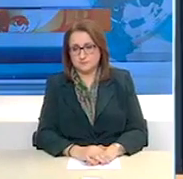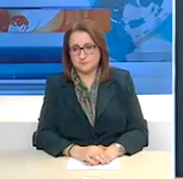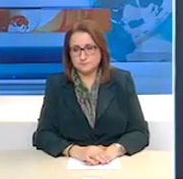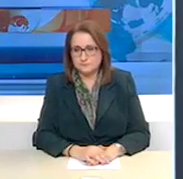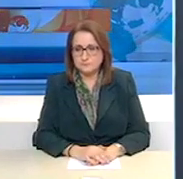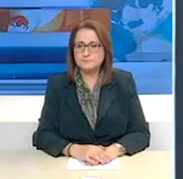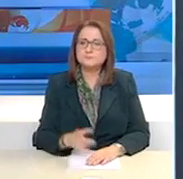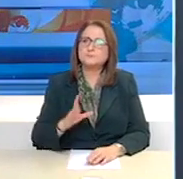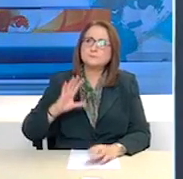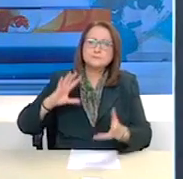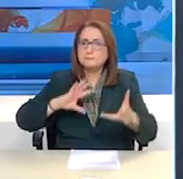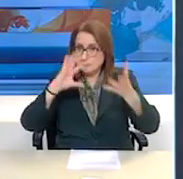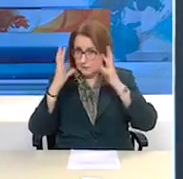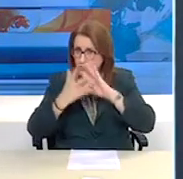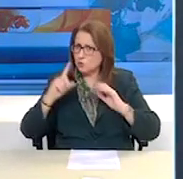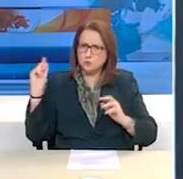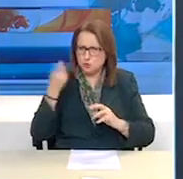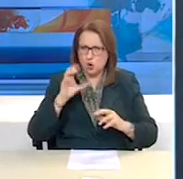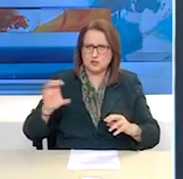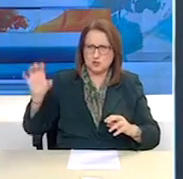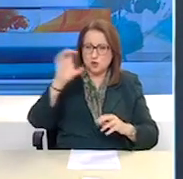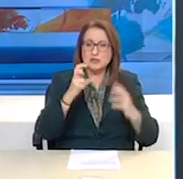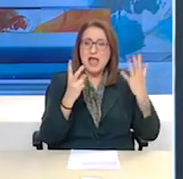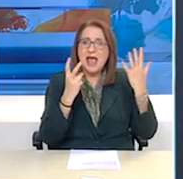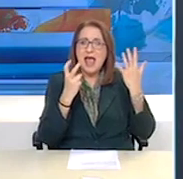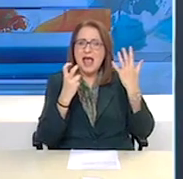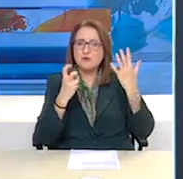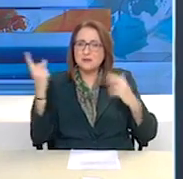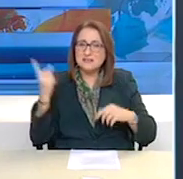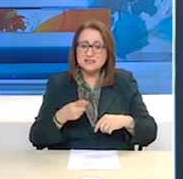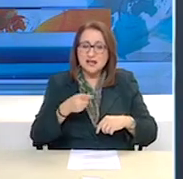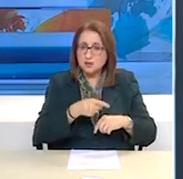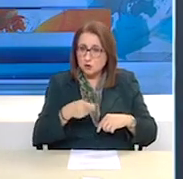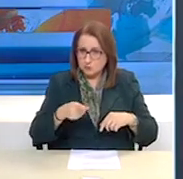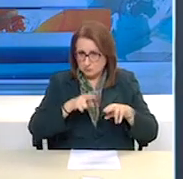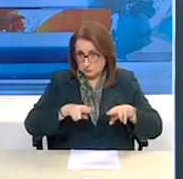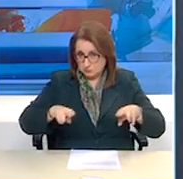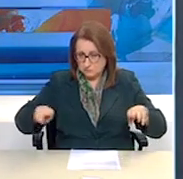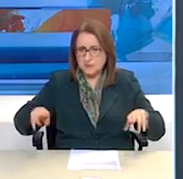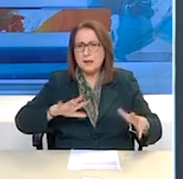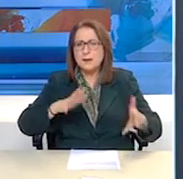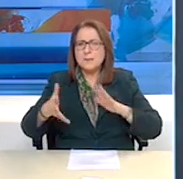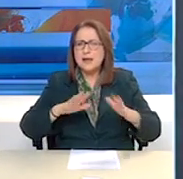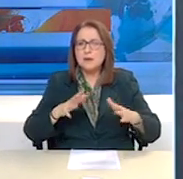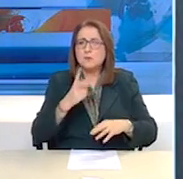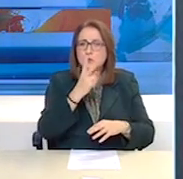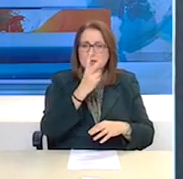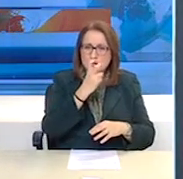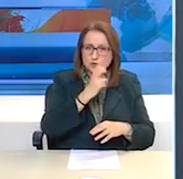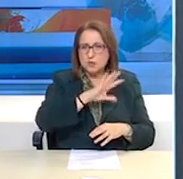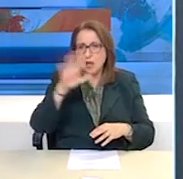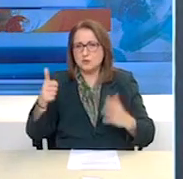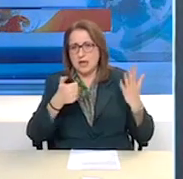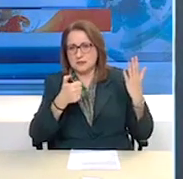Όπως και σε όλες τις χώρες του κόσμου, περίπου το 70% αυτών που νοσηλεύονται είναι ηλικίας μεταξύ 20 και 65